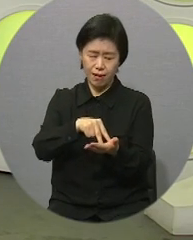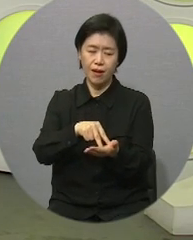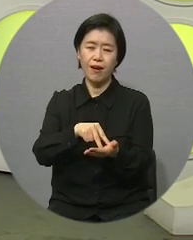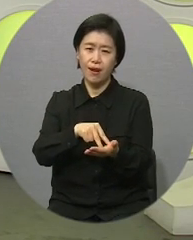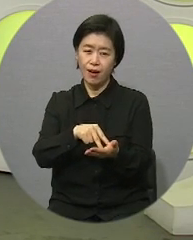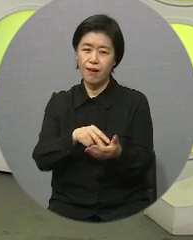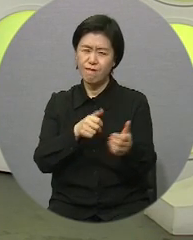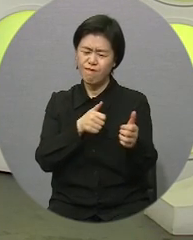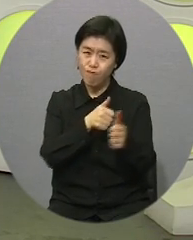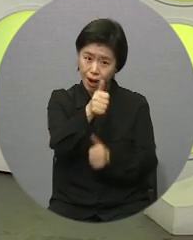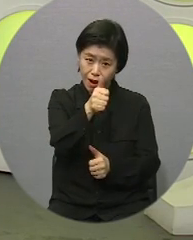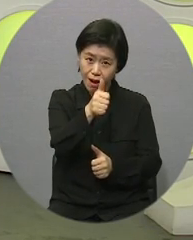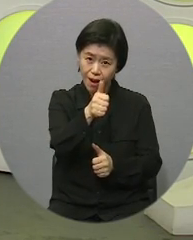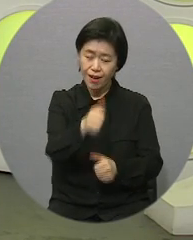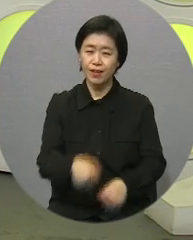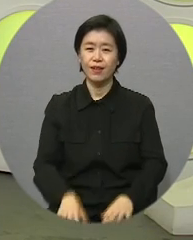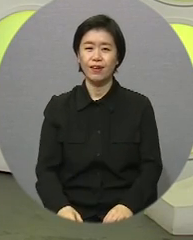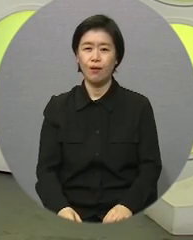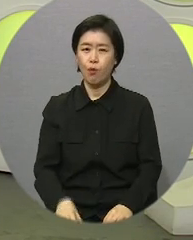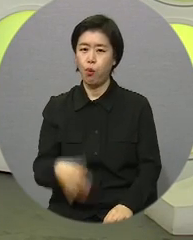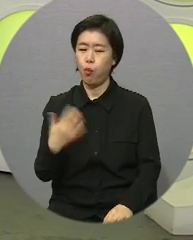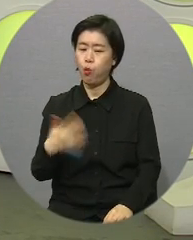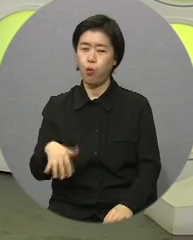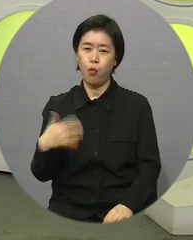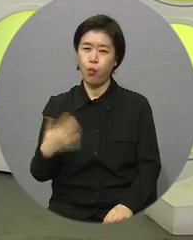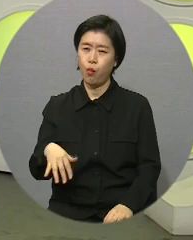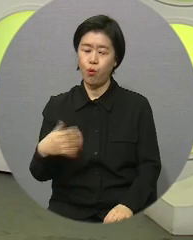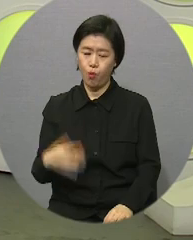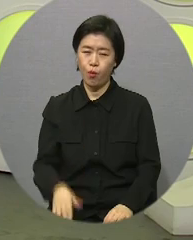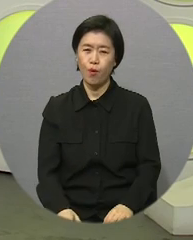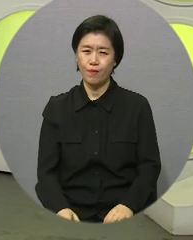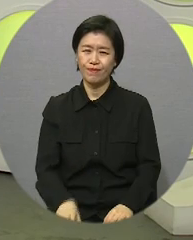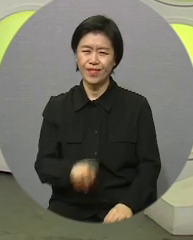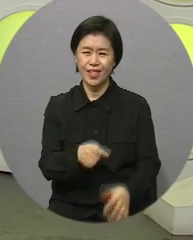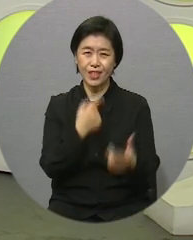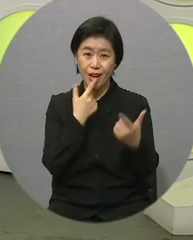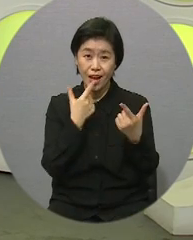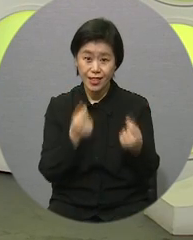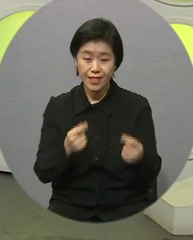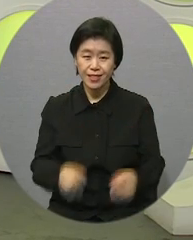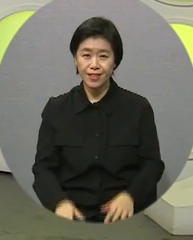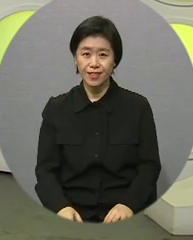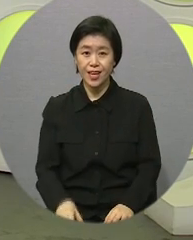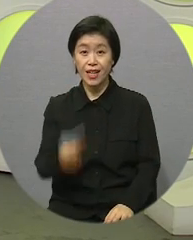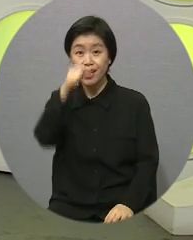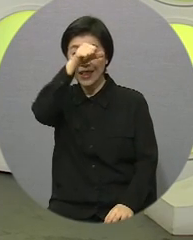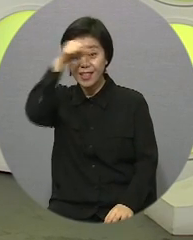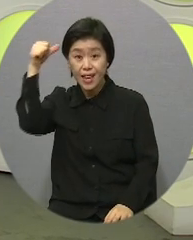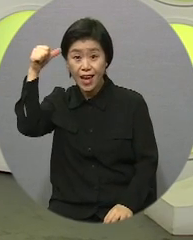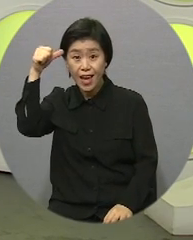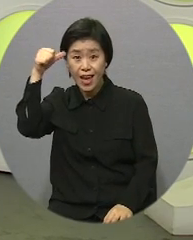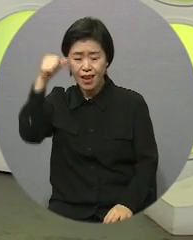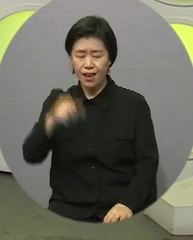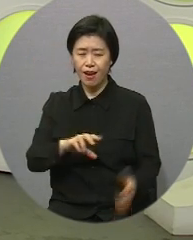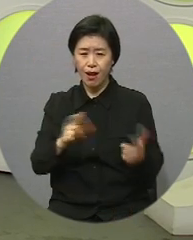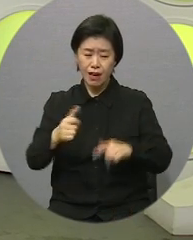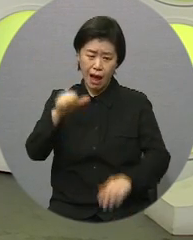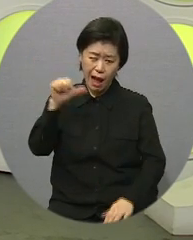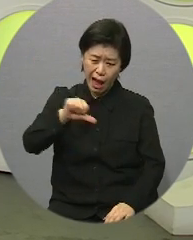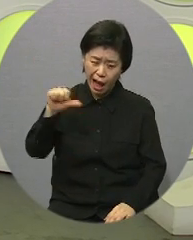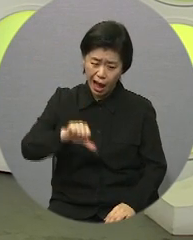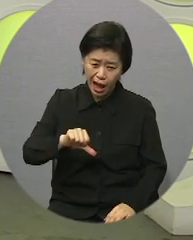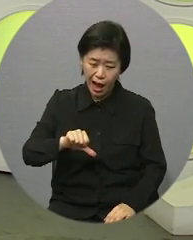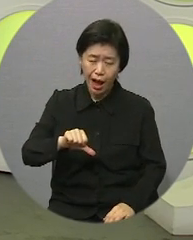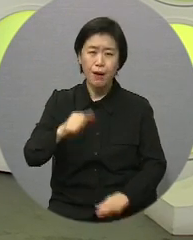이다는게 정말 오기로 오기로 진짜 우리 인생도 이렇게 또 넘어지지만 다시 또 오기로